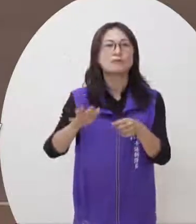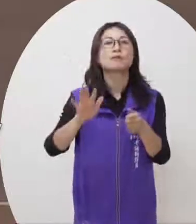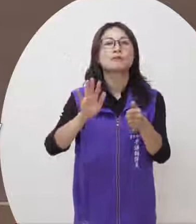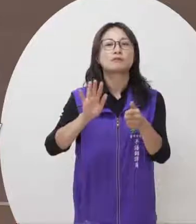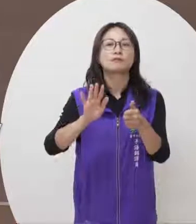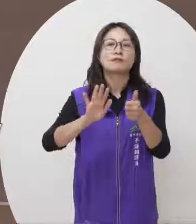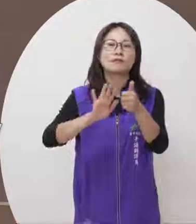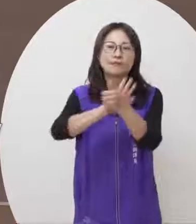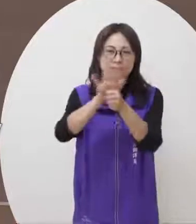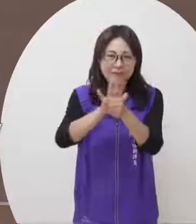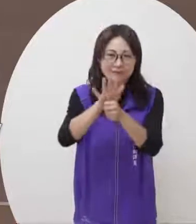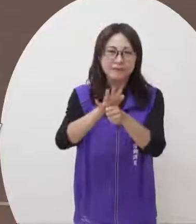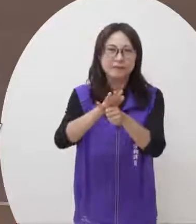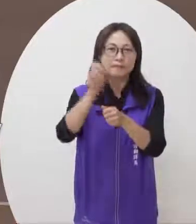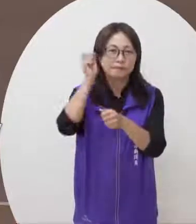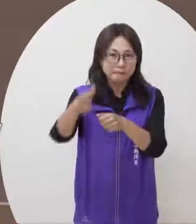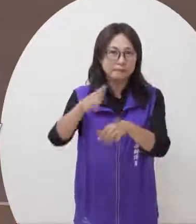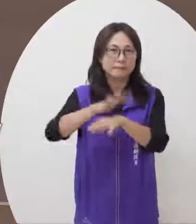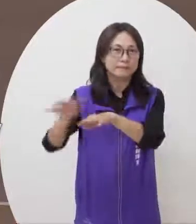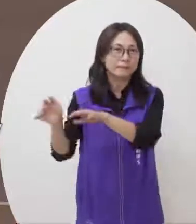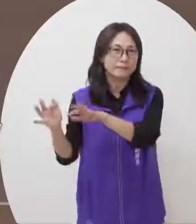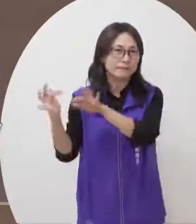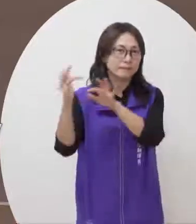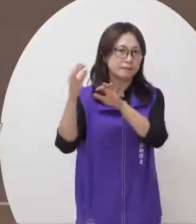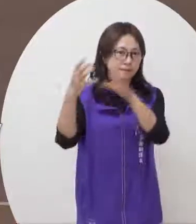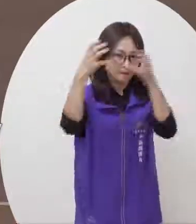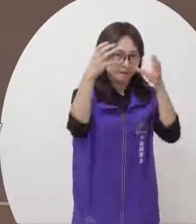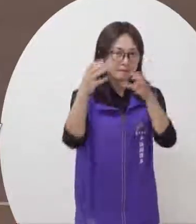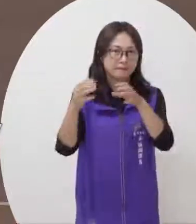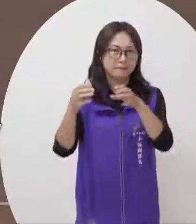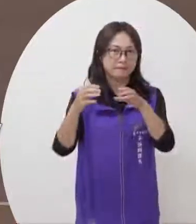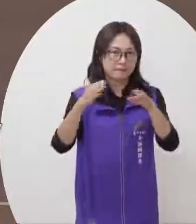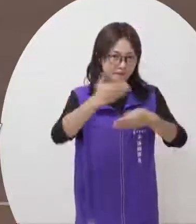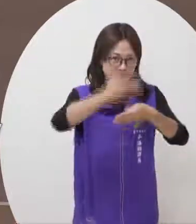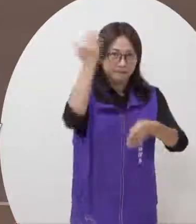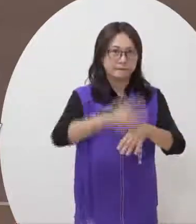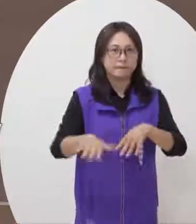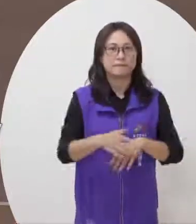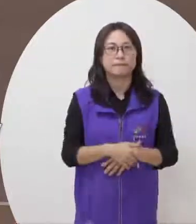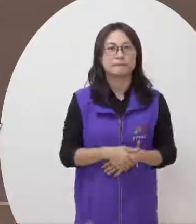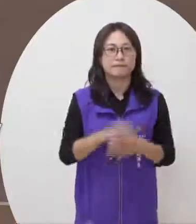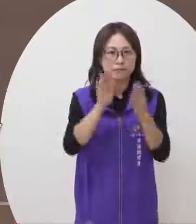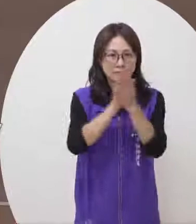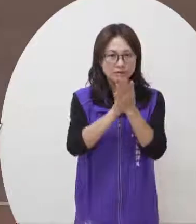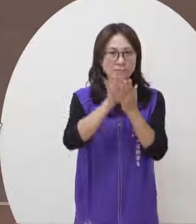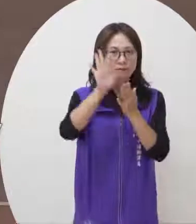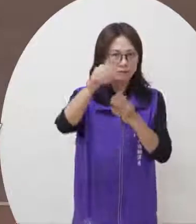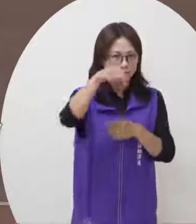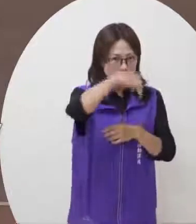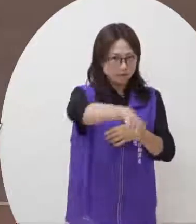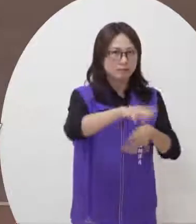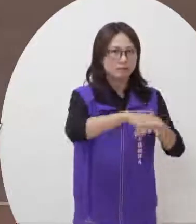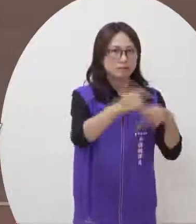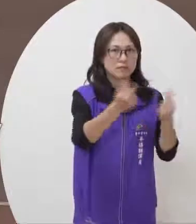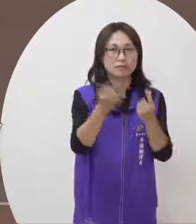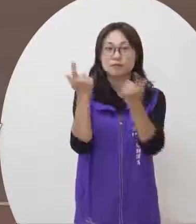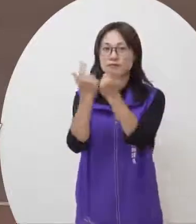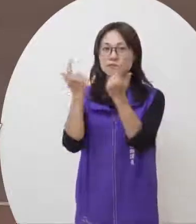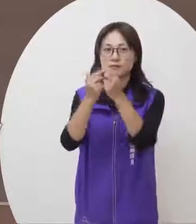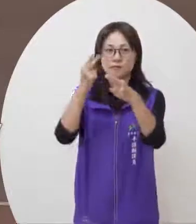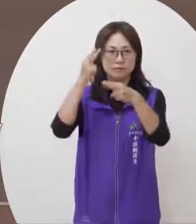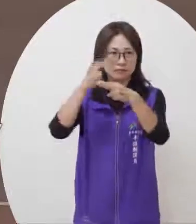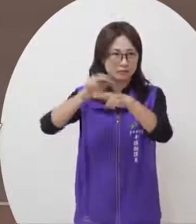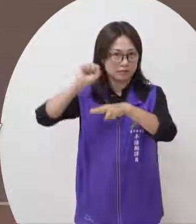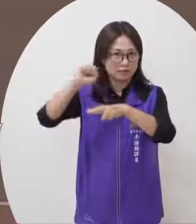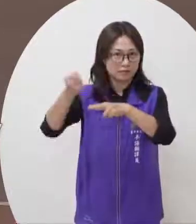哈，所以里面未来会是台中的台上台北的新计划区。非常棒，